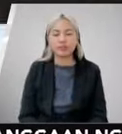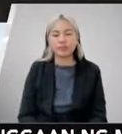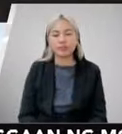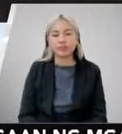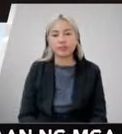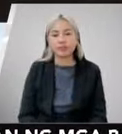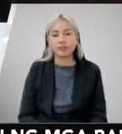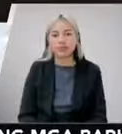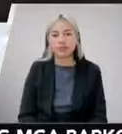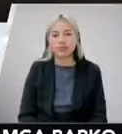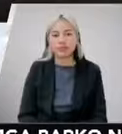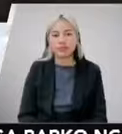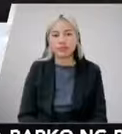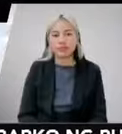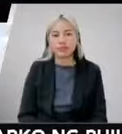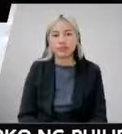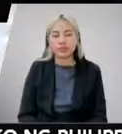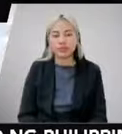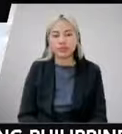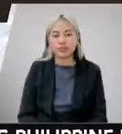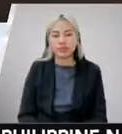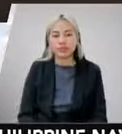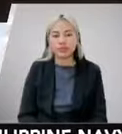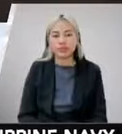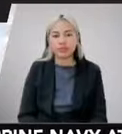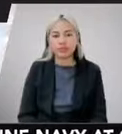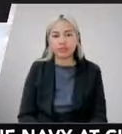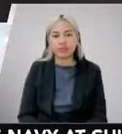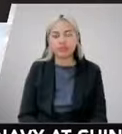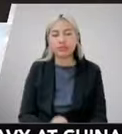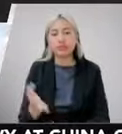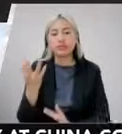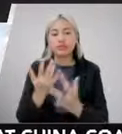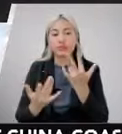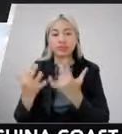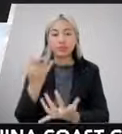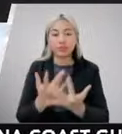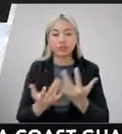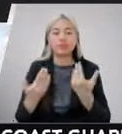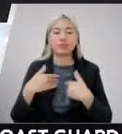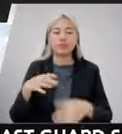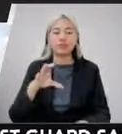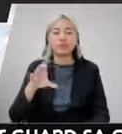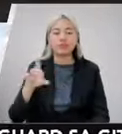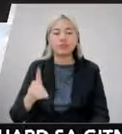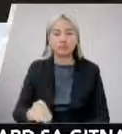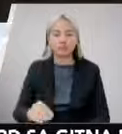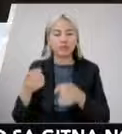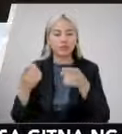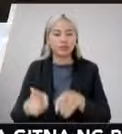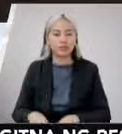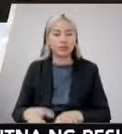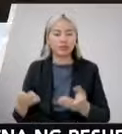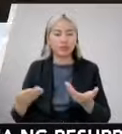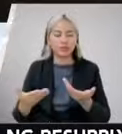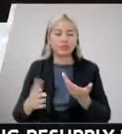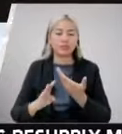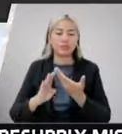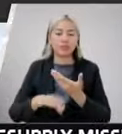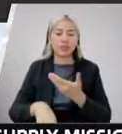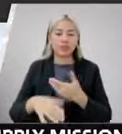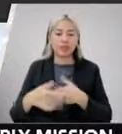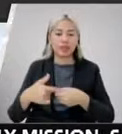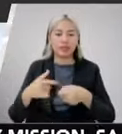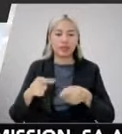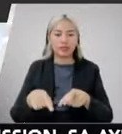Buto-buto pa, palayo ta kay basurista. Sumiklab ang sunog sa Cagayan de Oro City. Nangyari yan sa likod mismo ng isang gasolinahan sa lugar. Agad